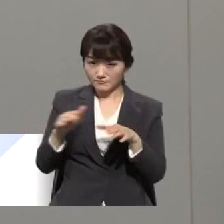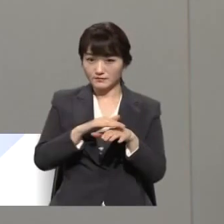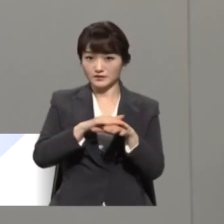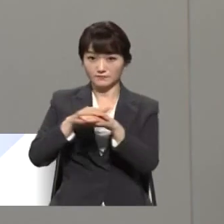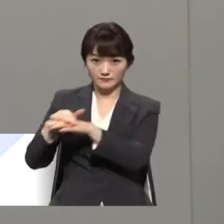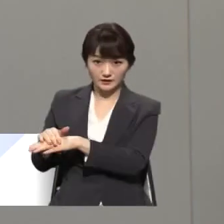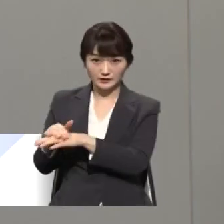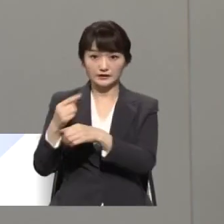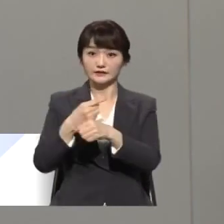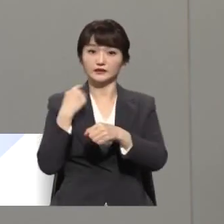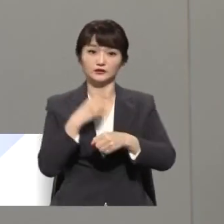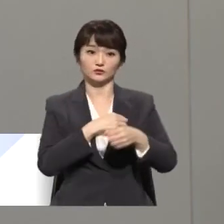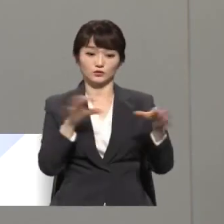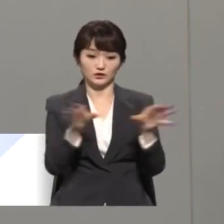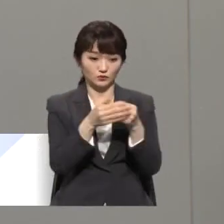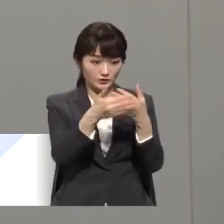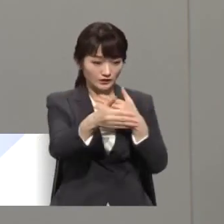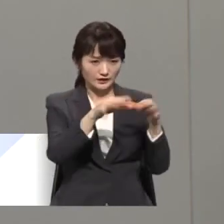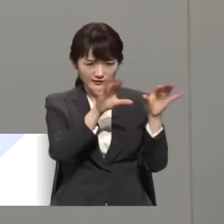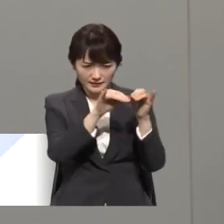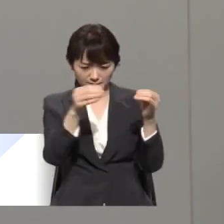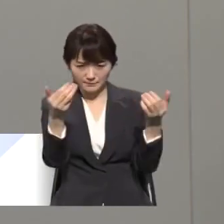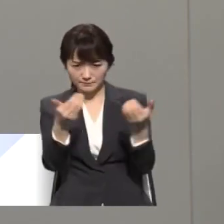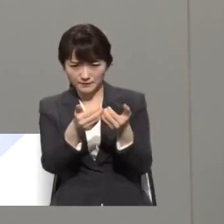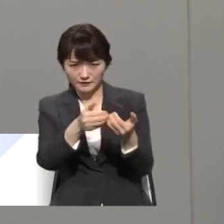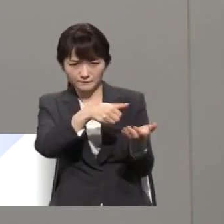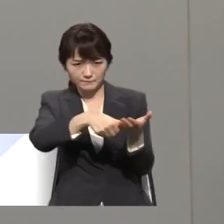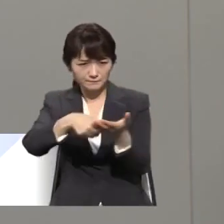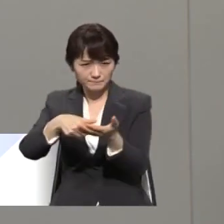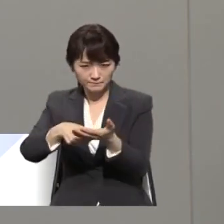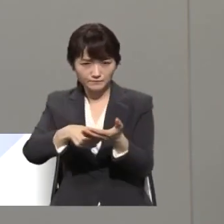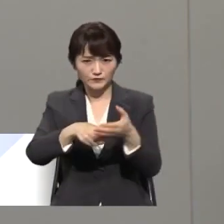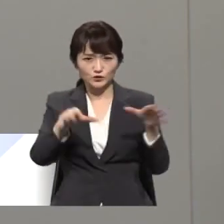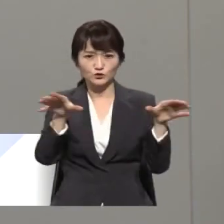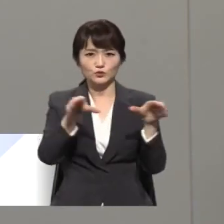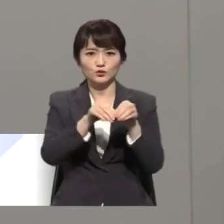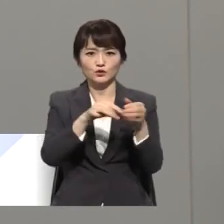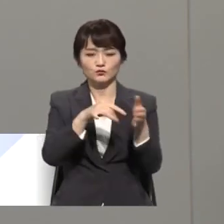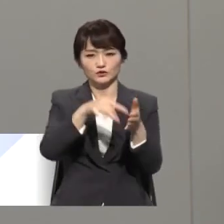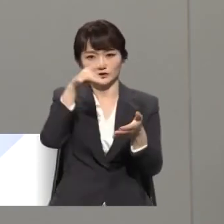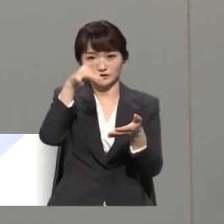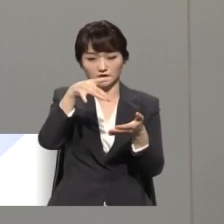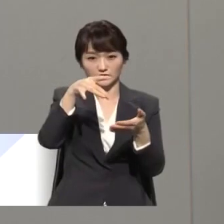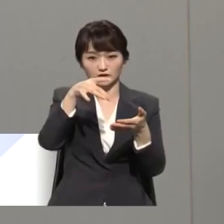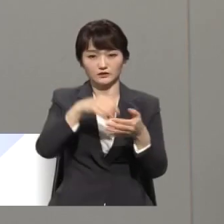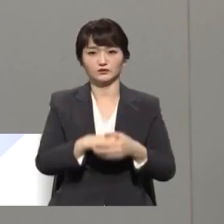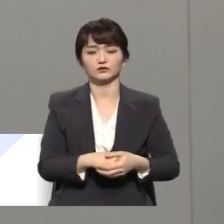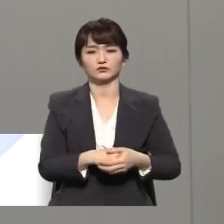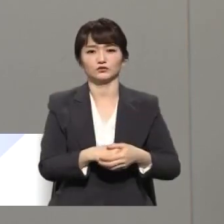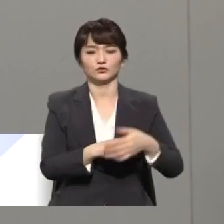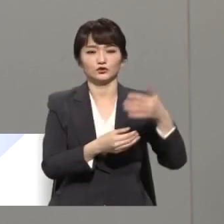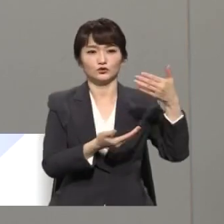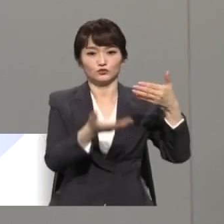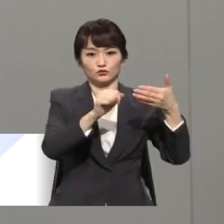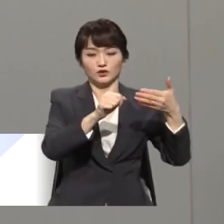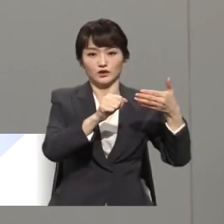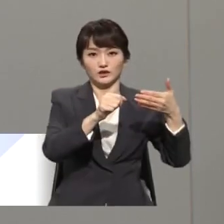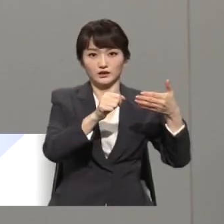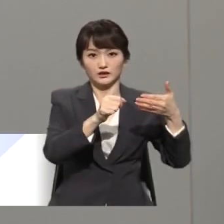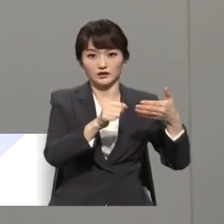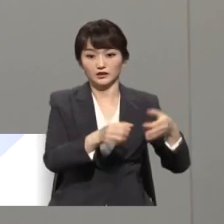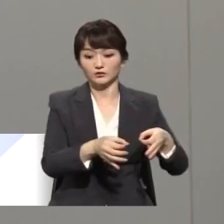의원총회를 열어 찬반 논쟁 투표 끝에 종부세 면서 점을 9억 에서 11억 으로 상향 했고